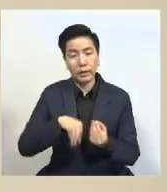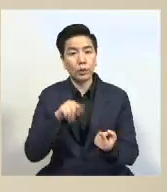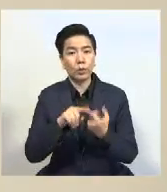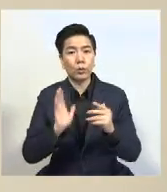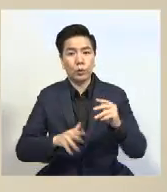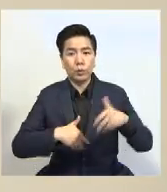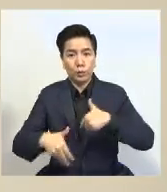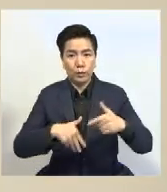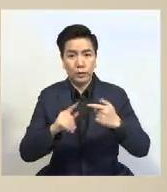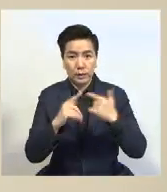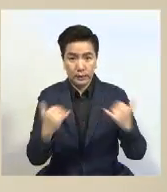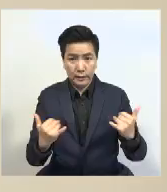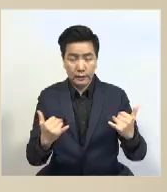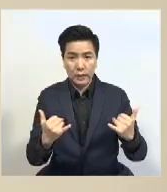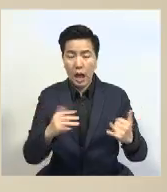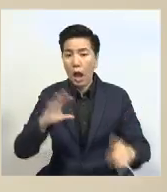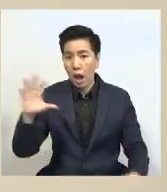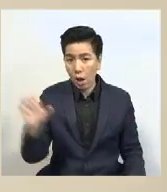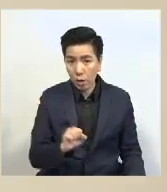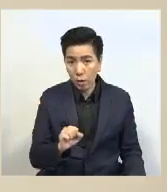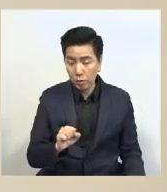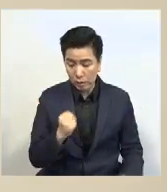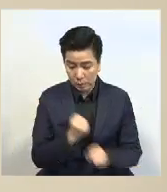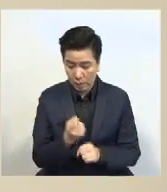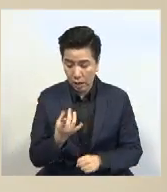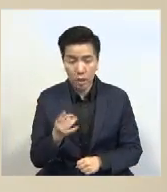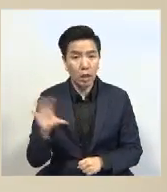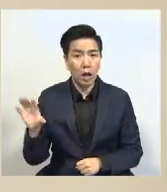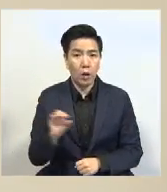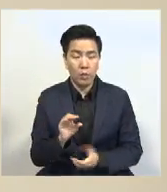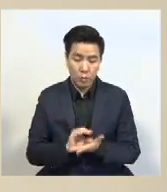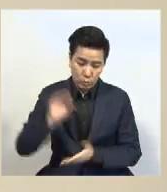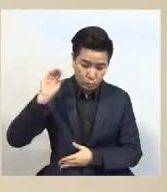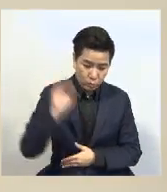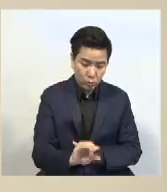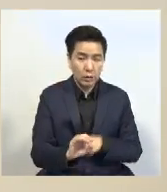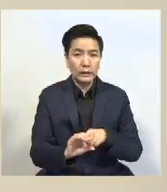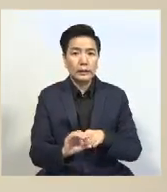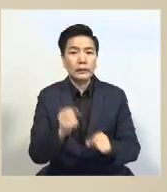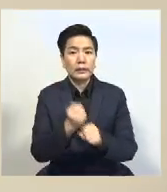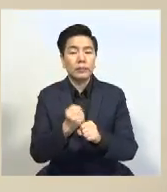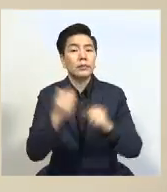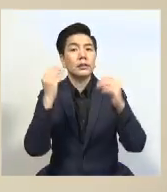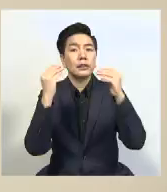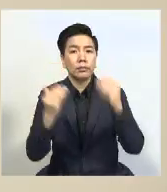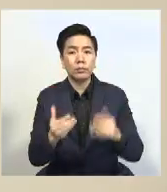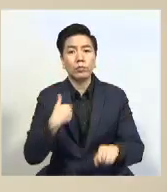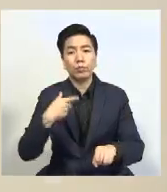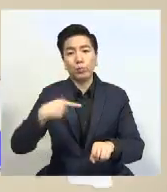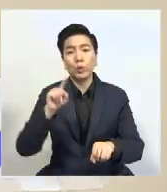ชนนะครับเอาไปทำอะไรให้ชุมชนนี้ไปลงทุนนะครับในกิจกรรมที่จะเกิดประโย